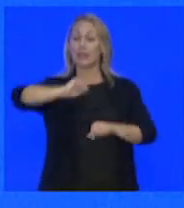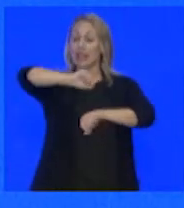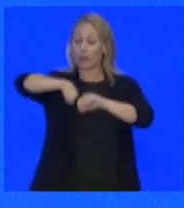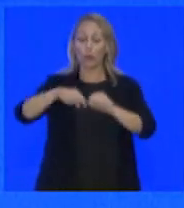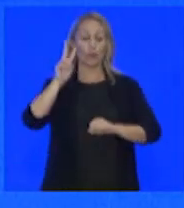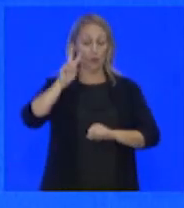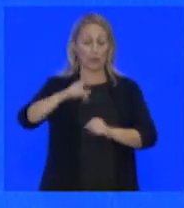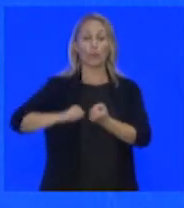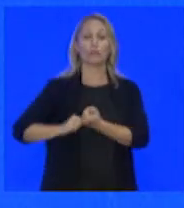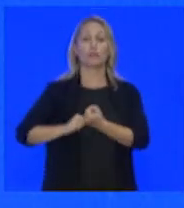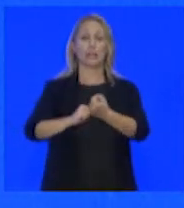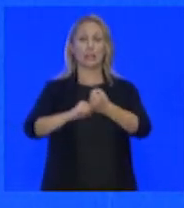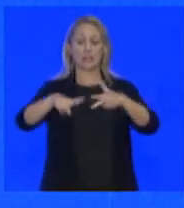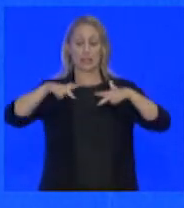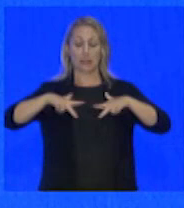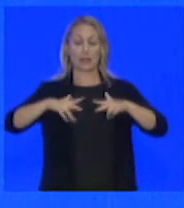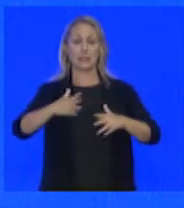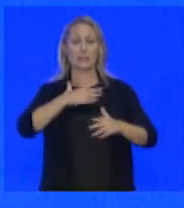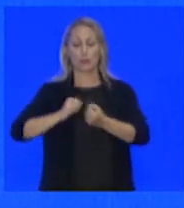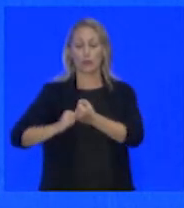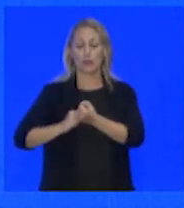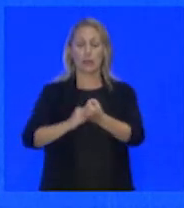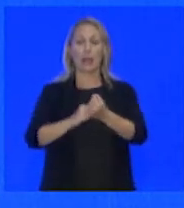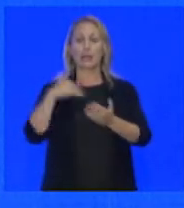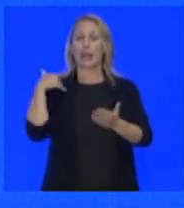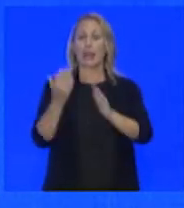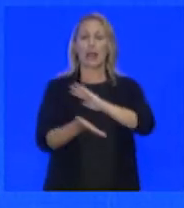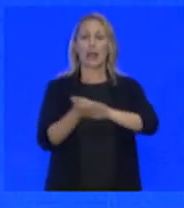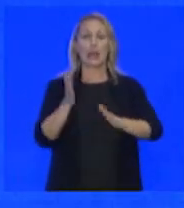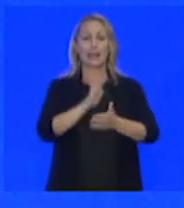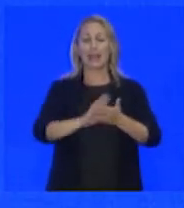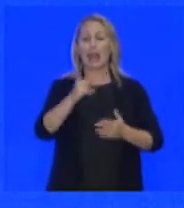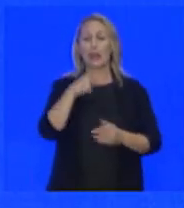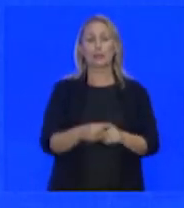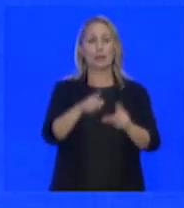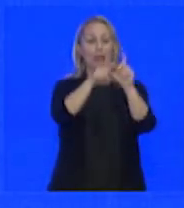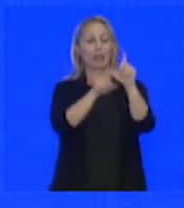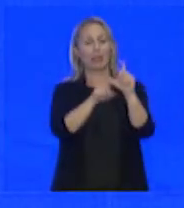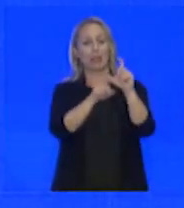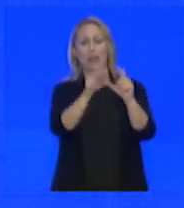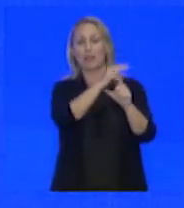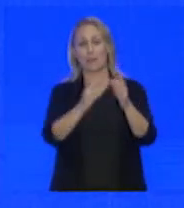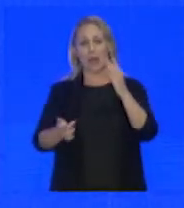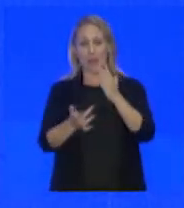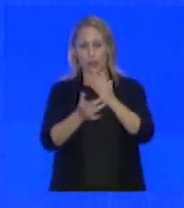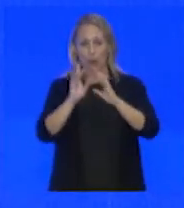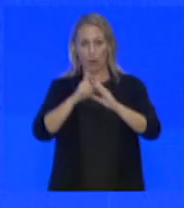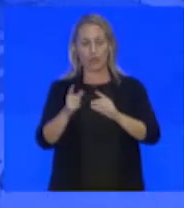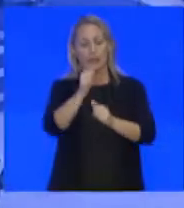στηριχθεί από αυτήν την κυβέρνηση και θα σταματήσουμε πια να είμαστε ουραγοί στα ζητήματα της τεχνολογίας και της